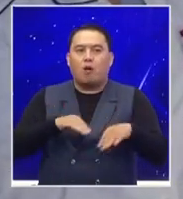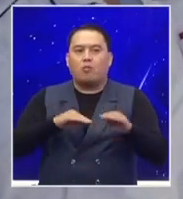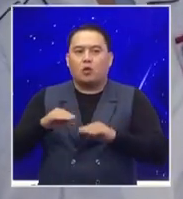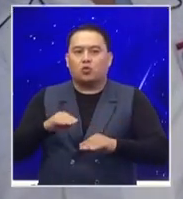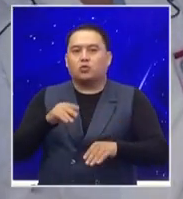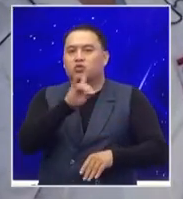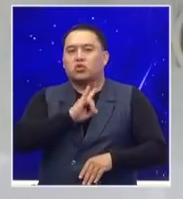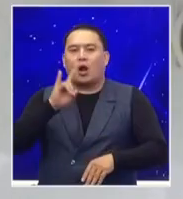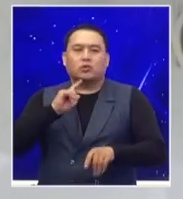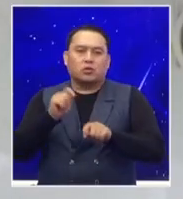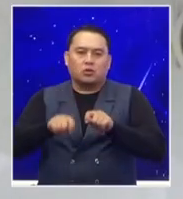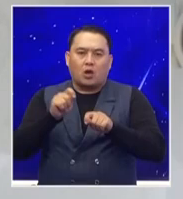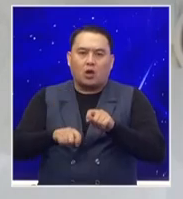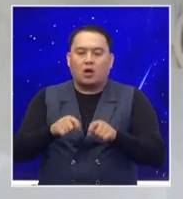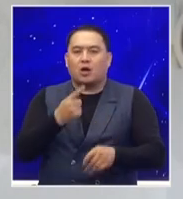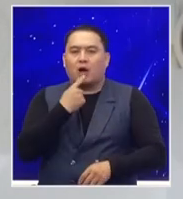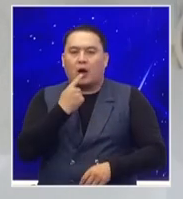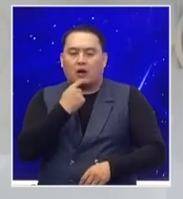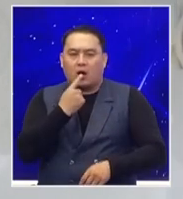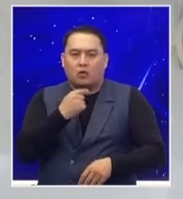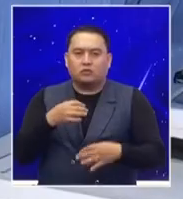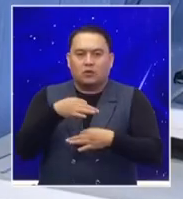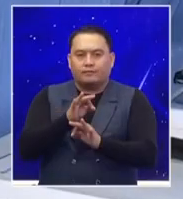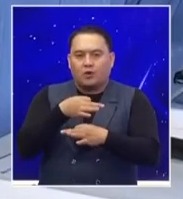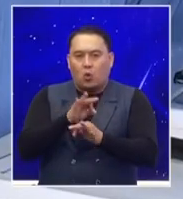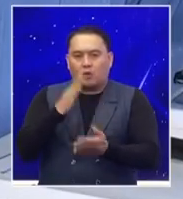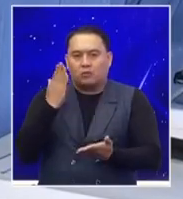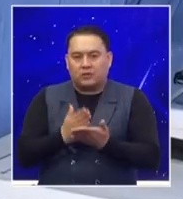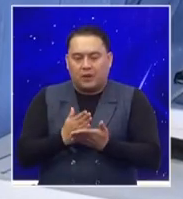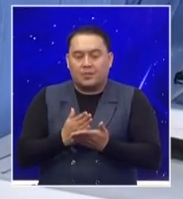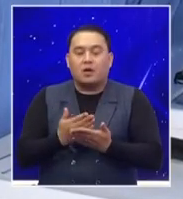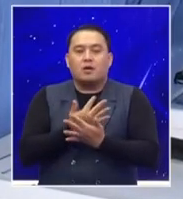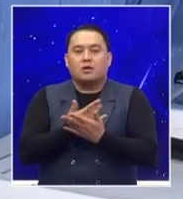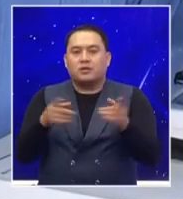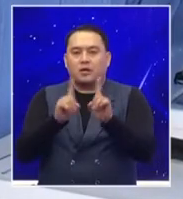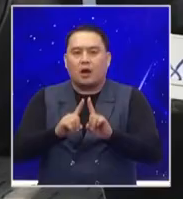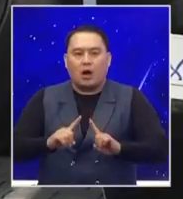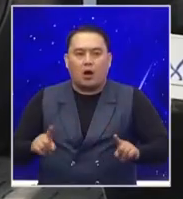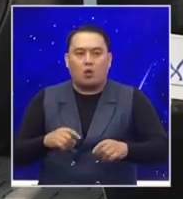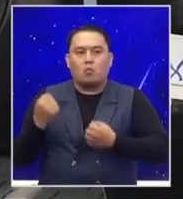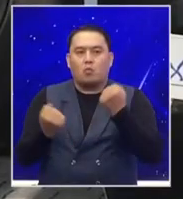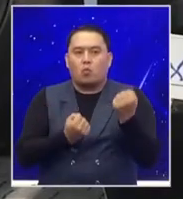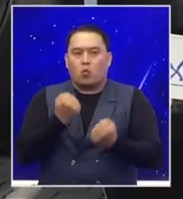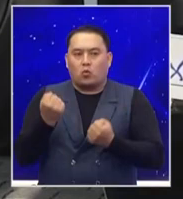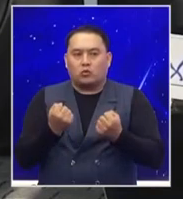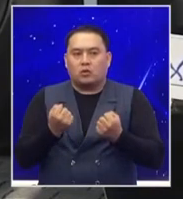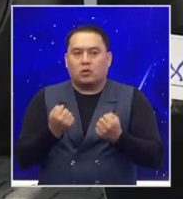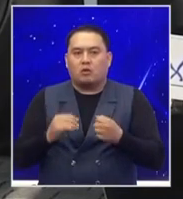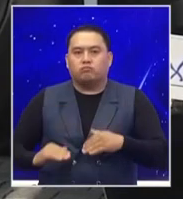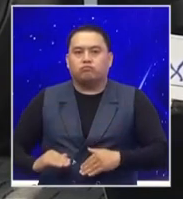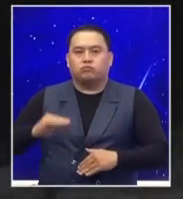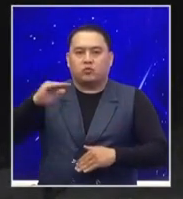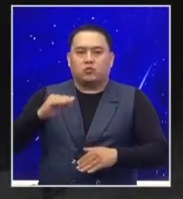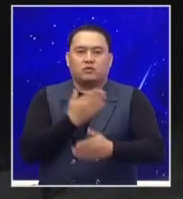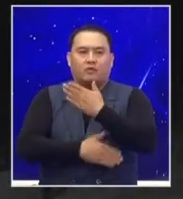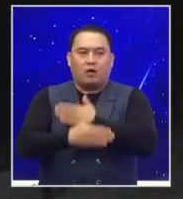гинекологиялық тексеру, қант деңгейіне зертхана жасау мүмкіндігі қарастырылған. Тағы бір ерекшелік, көлікке мынандай пандус лифті